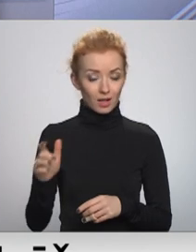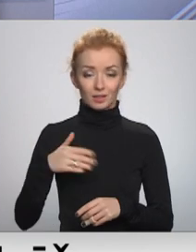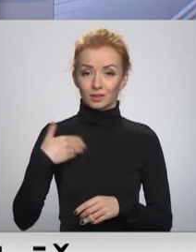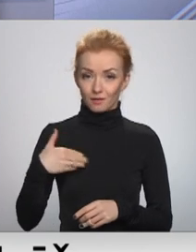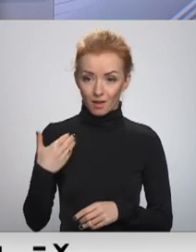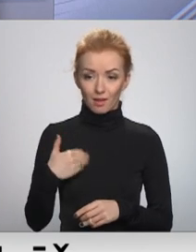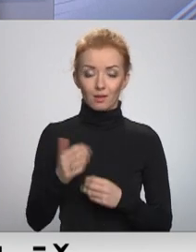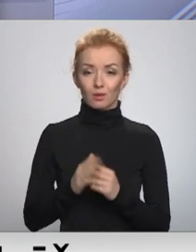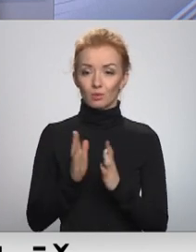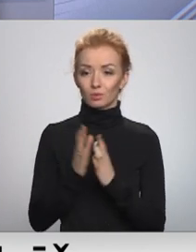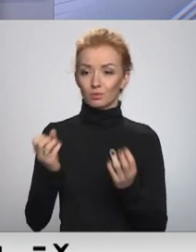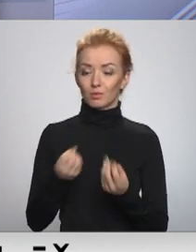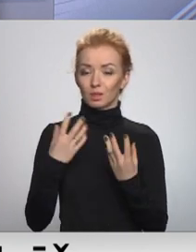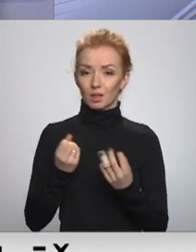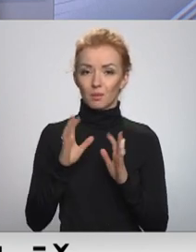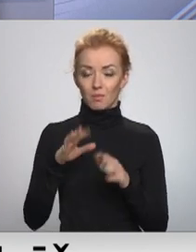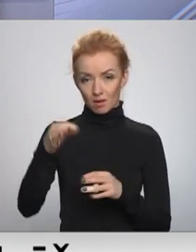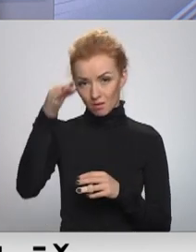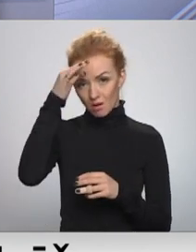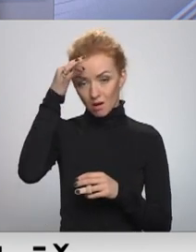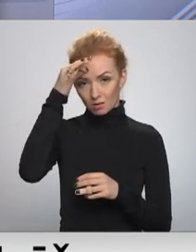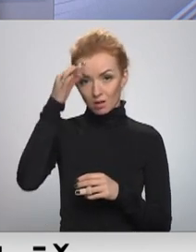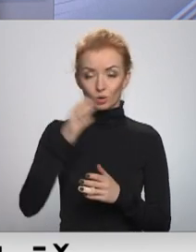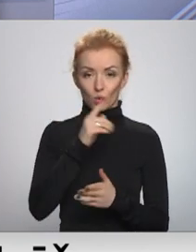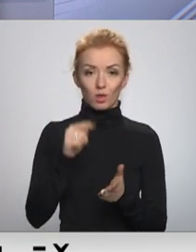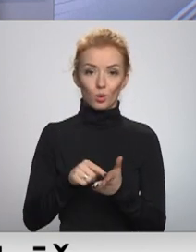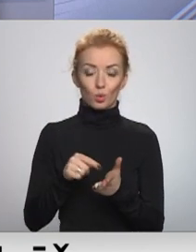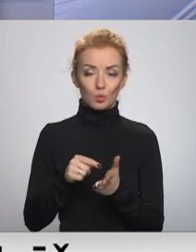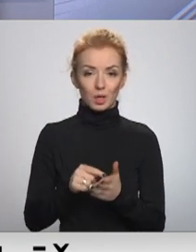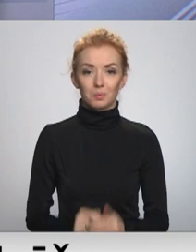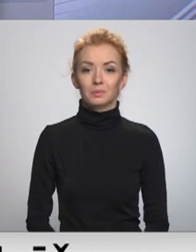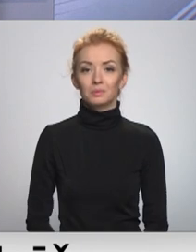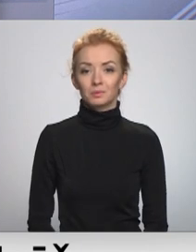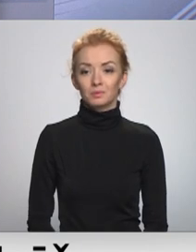Dāvid, pastāst lūdzu par atceļas notikumiem šodien.